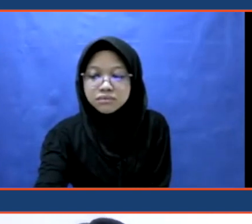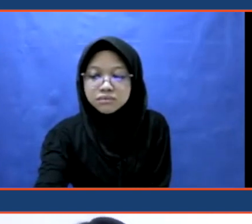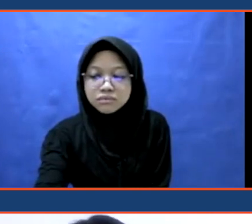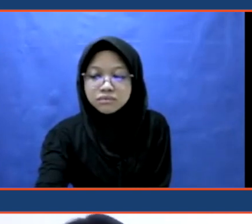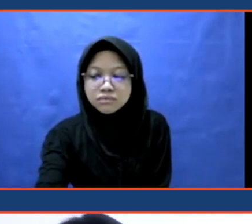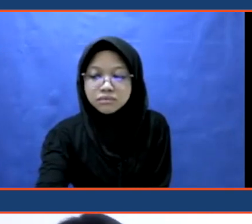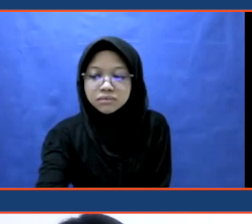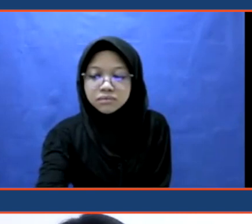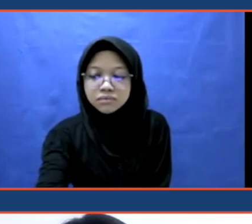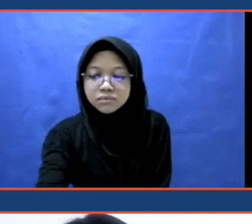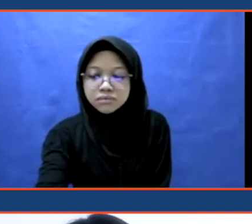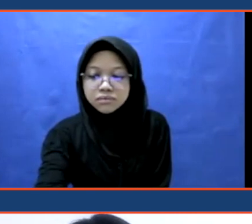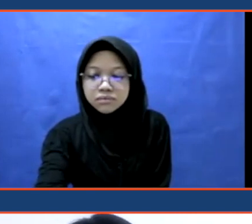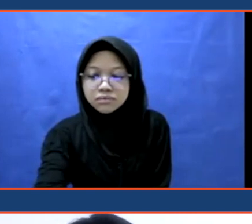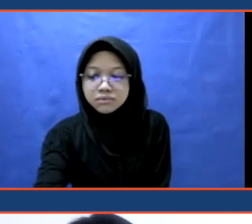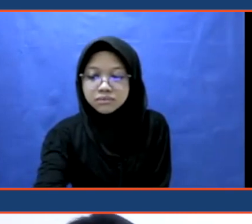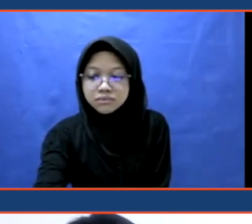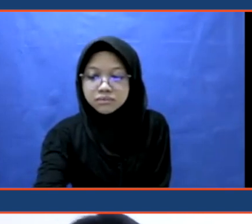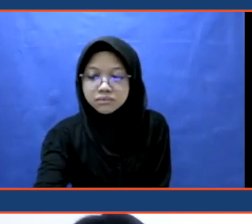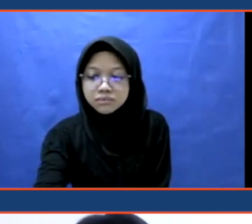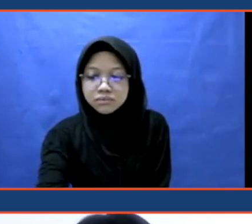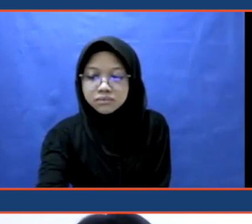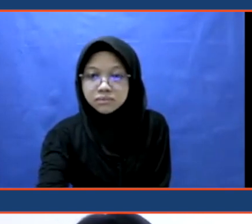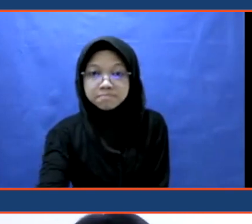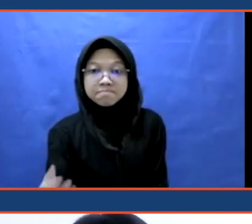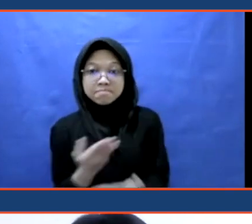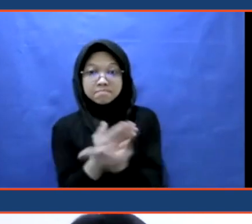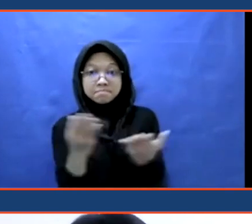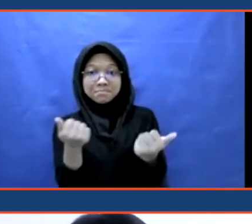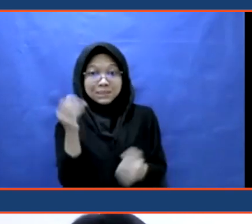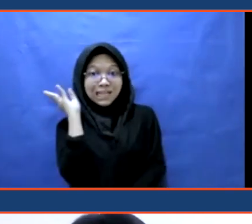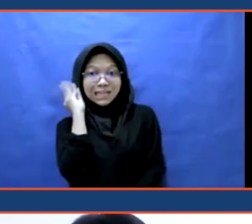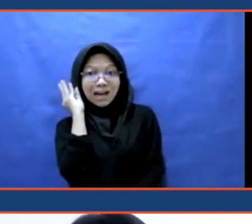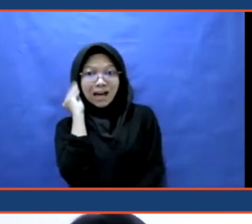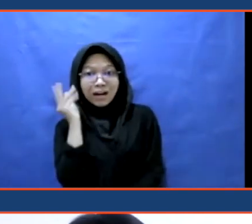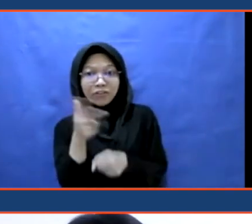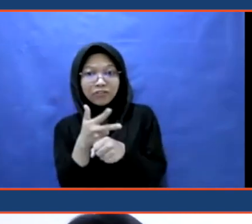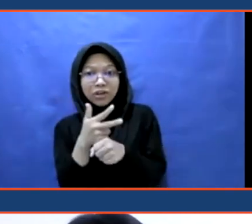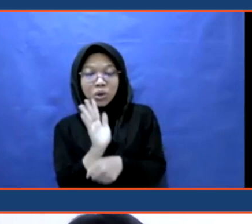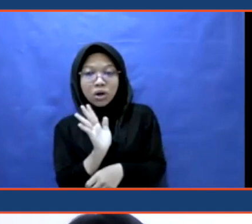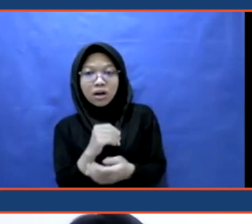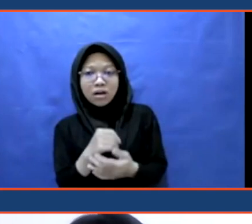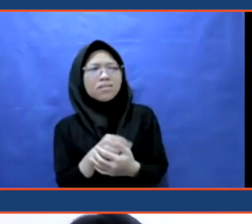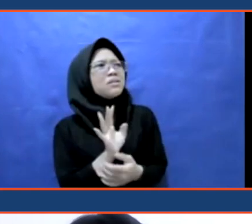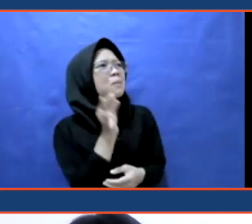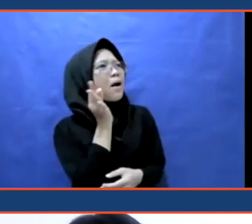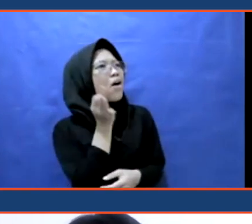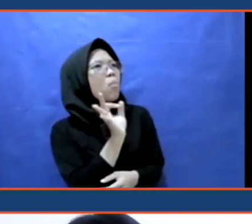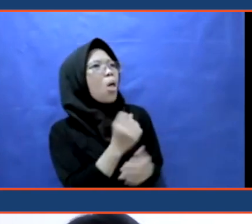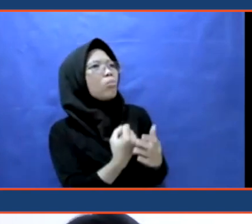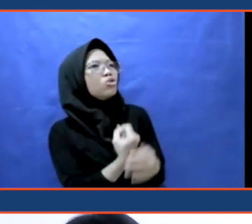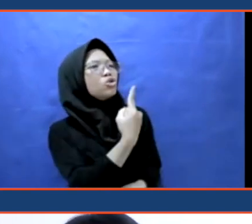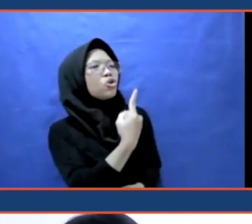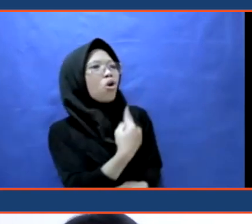Apakah video YouTubenya terdengar jelas belum muncul Mbak Oh belum ya mungkin